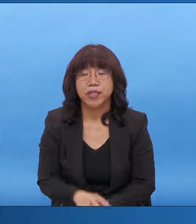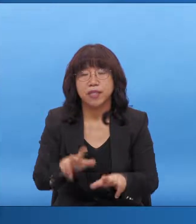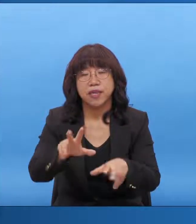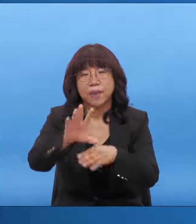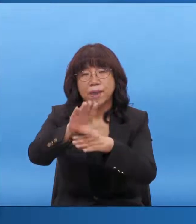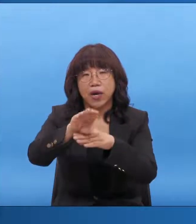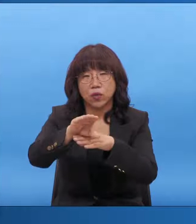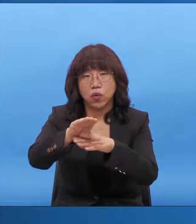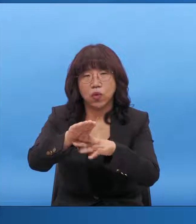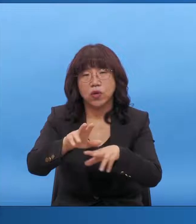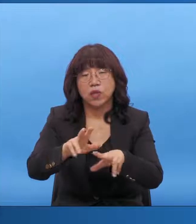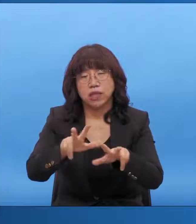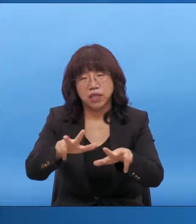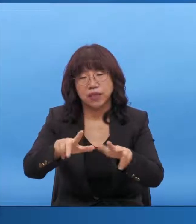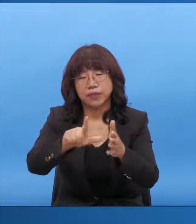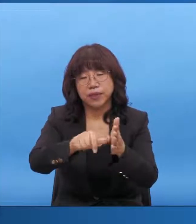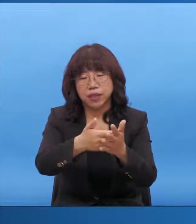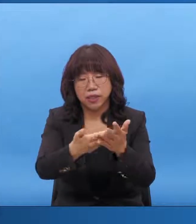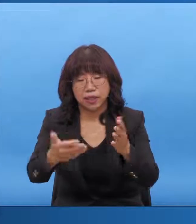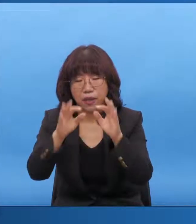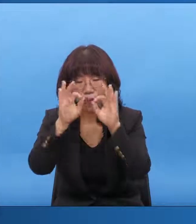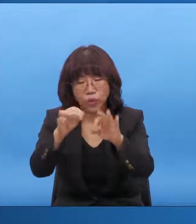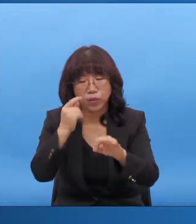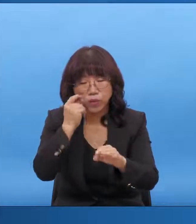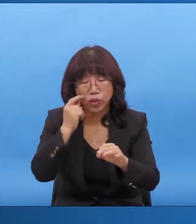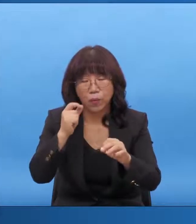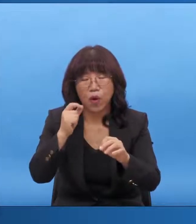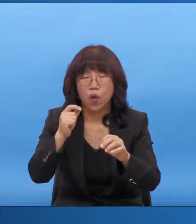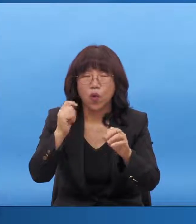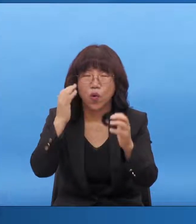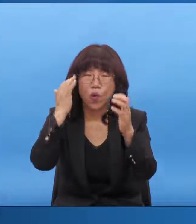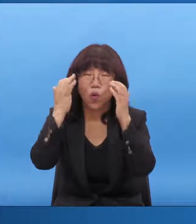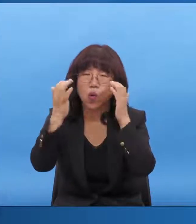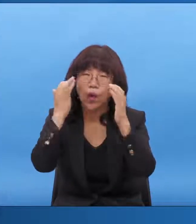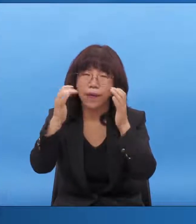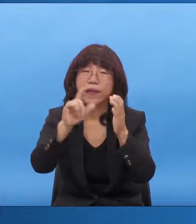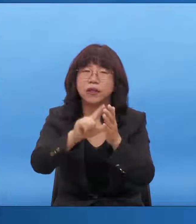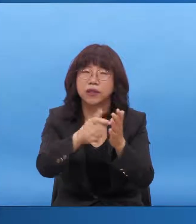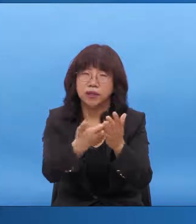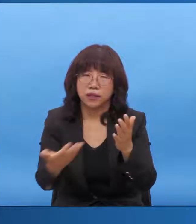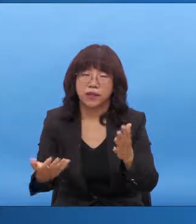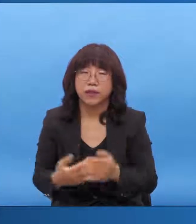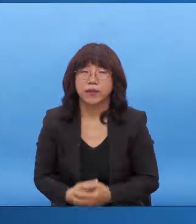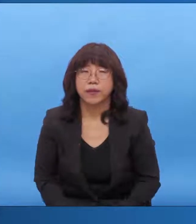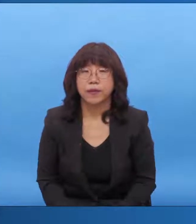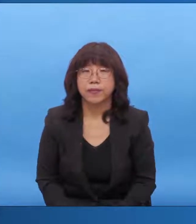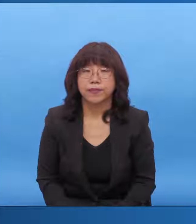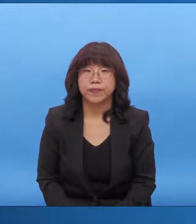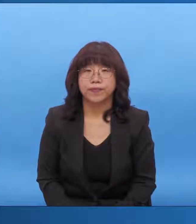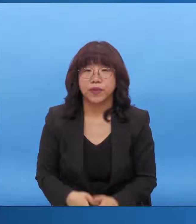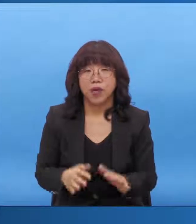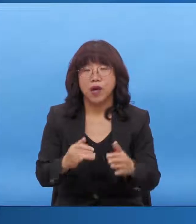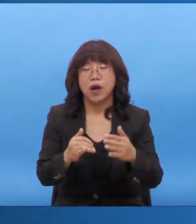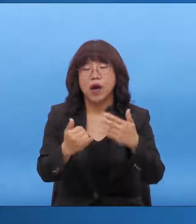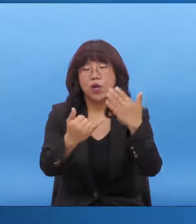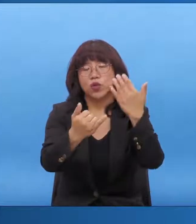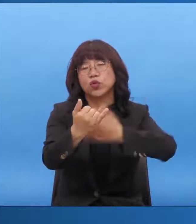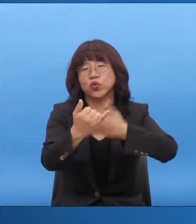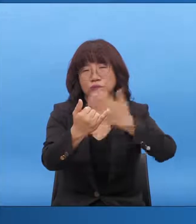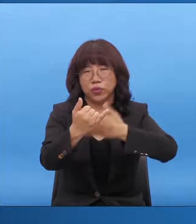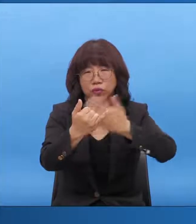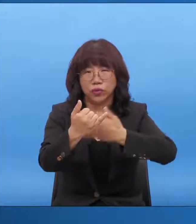또 굉장히 혼란할 겁니다. 이제. Again, regarding these podcasts, if you don't realize them, you'll have great difficulty in your 그 future. 중에 대표적인 게 유튜브 아닙니까?